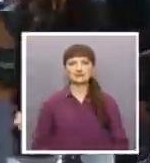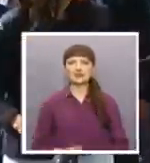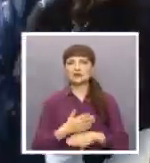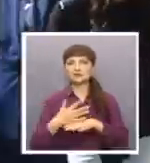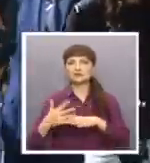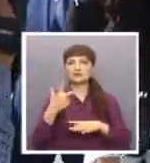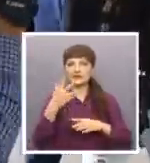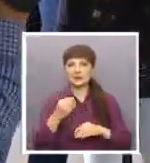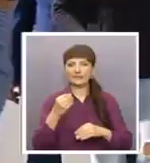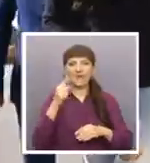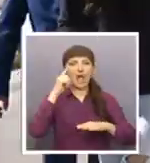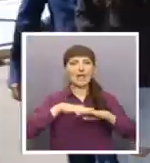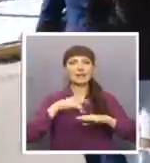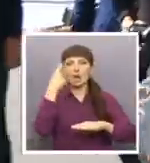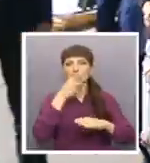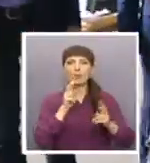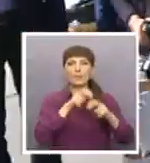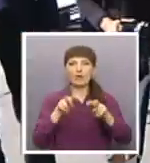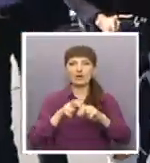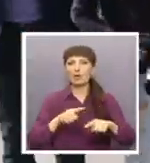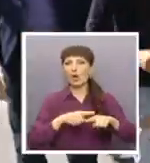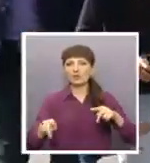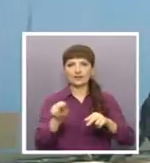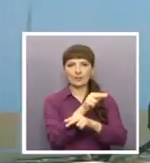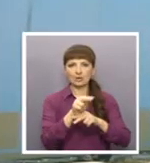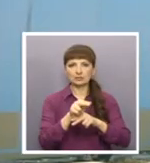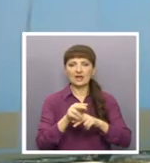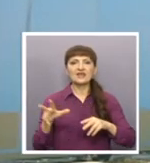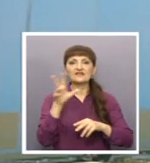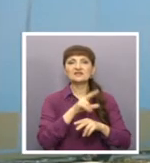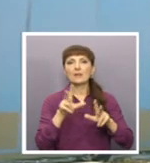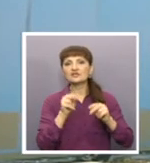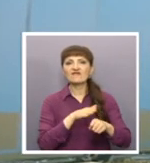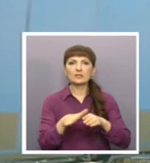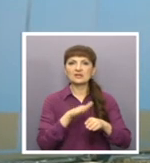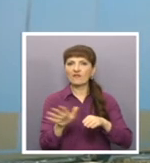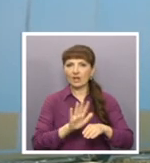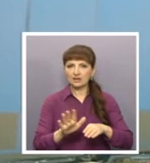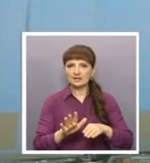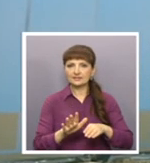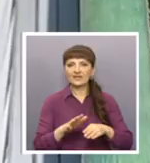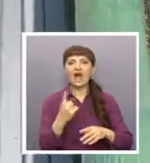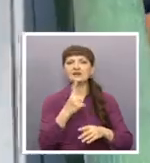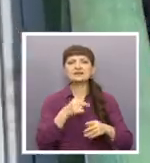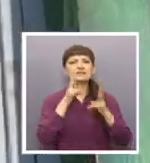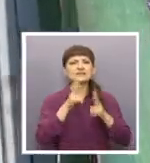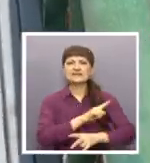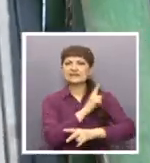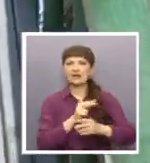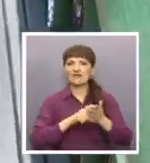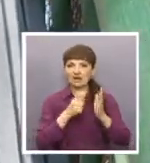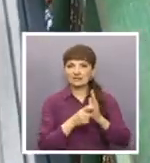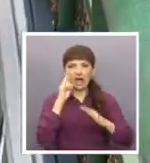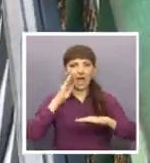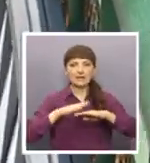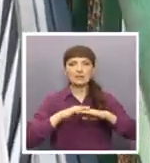Спустя 3 дня Бауржан Байбек лично проверил ход строительных работ и все ли обещания выполняются. Пройдя в одну из наиболее пострадавших квартир,